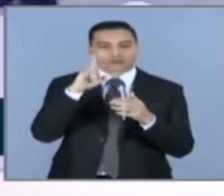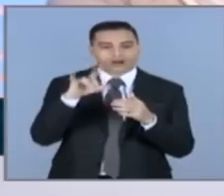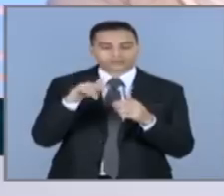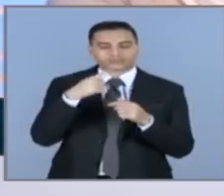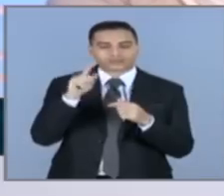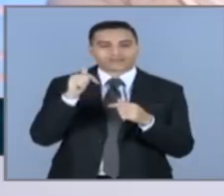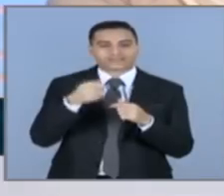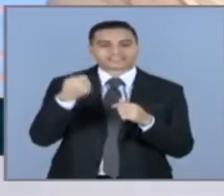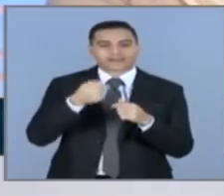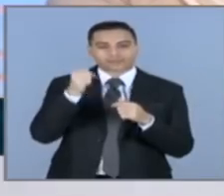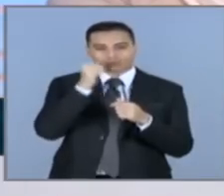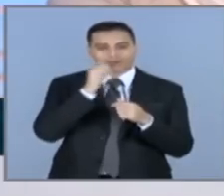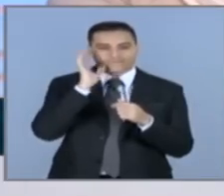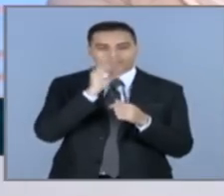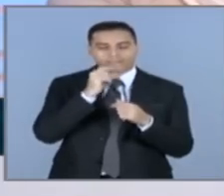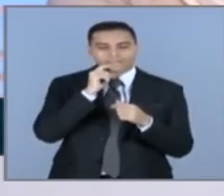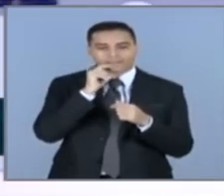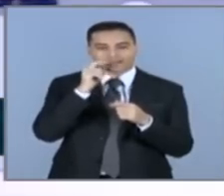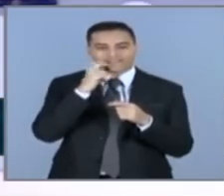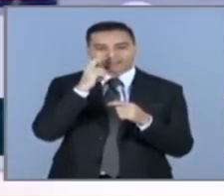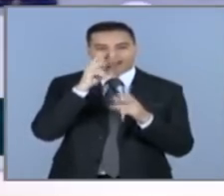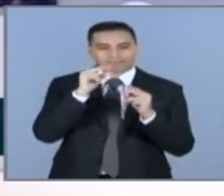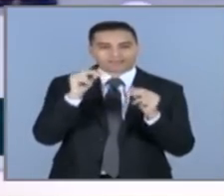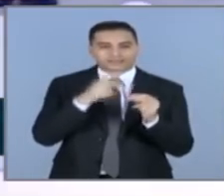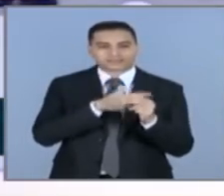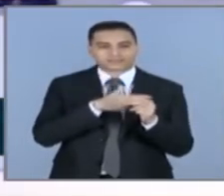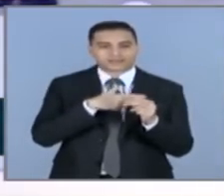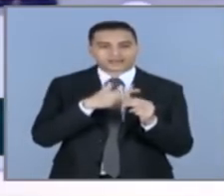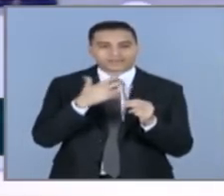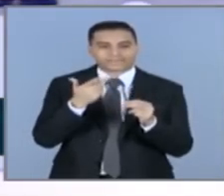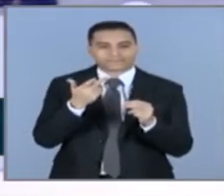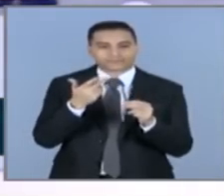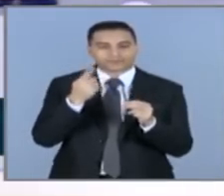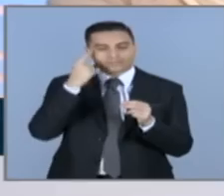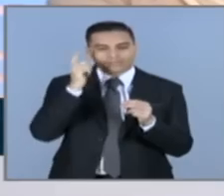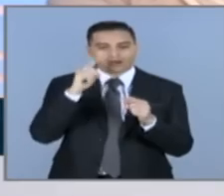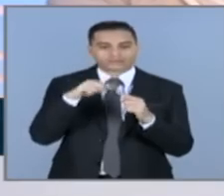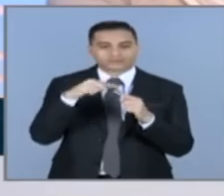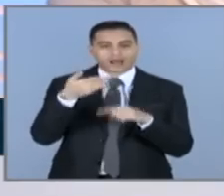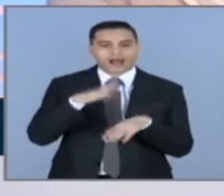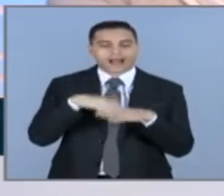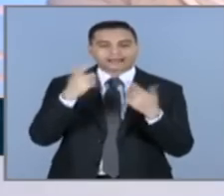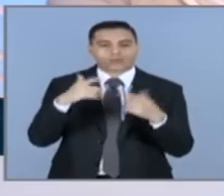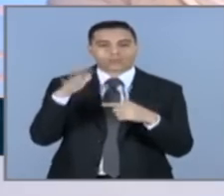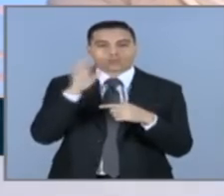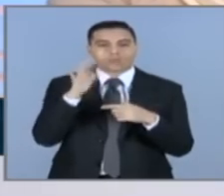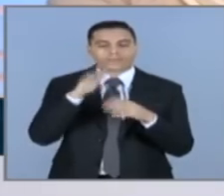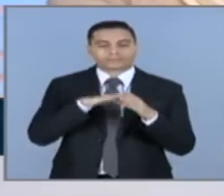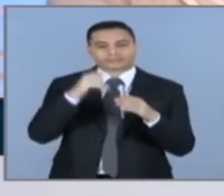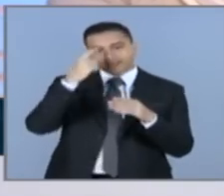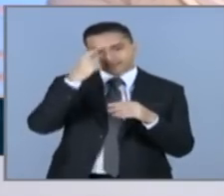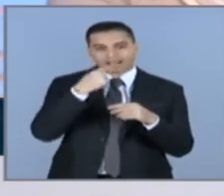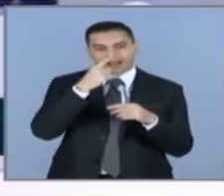صح. سلامات هي أغنية الفنانة اللبنانية معاصرة، فمن هي؟ باص. عن أي دولة أوروبية استقلت الهند